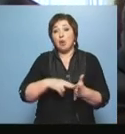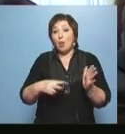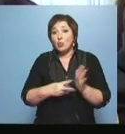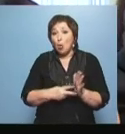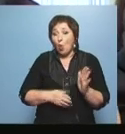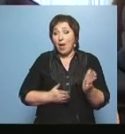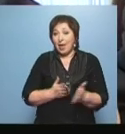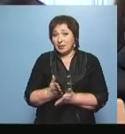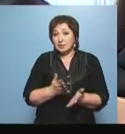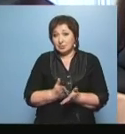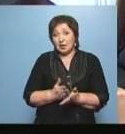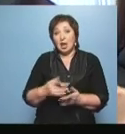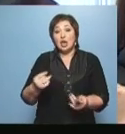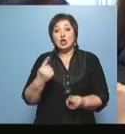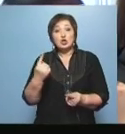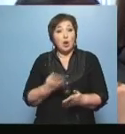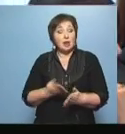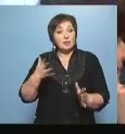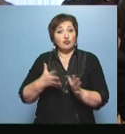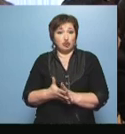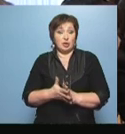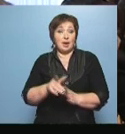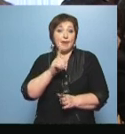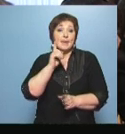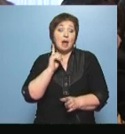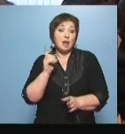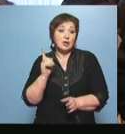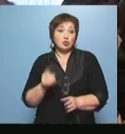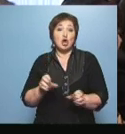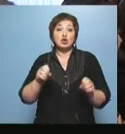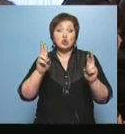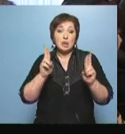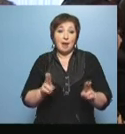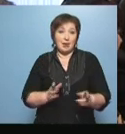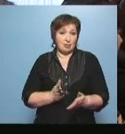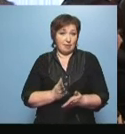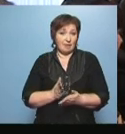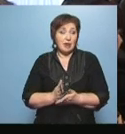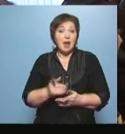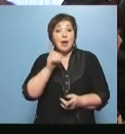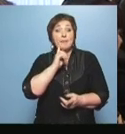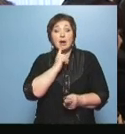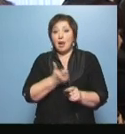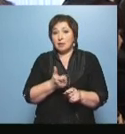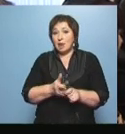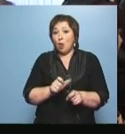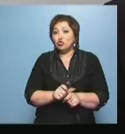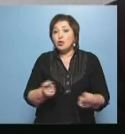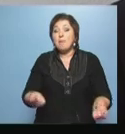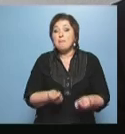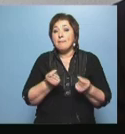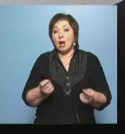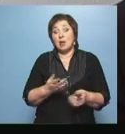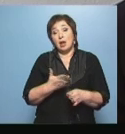Еще один ресурс для привлечения молодежи к здоровому образу жизни – социальная реклама. Пока ее крайне мало. За круглым столом